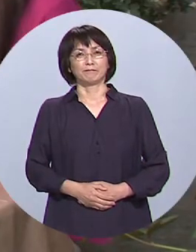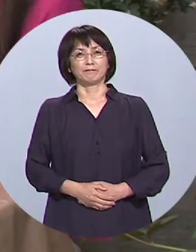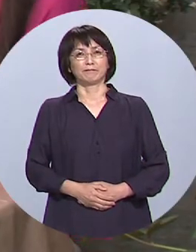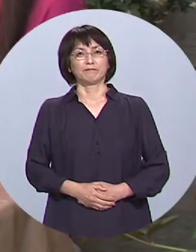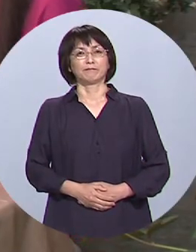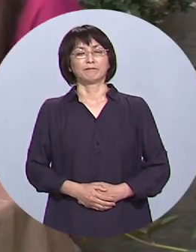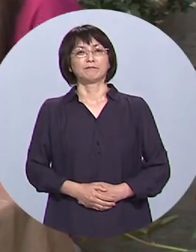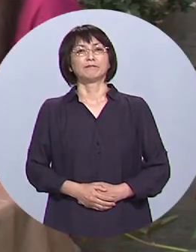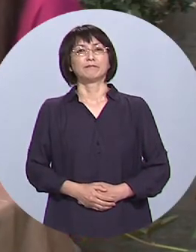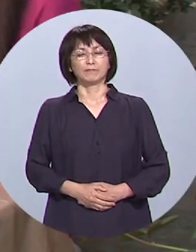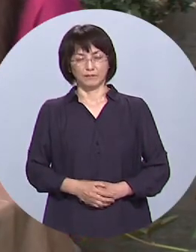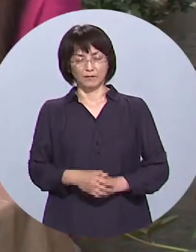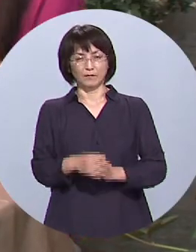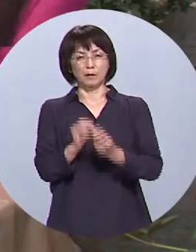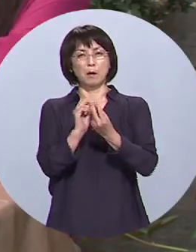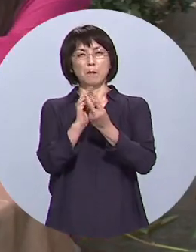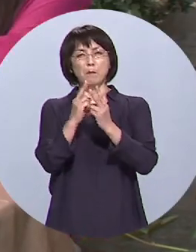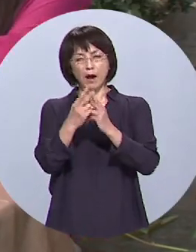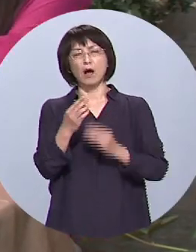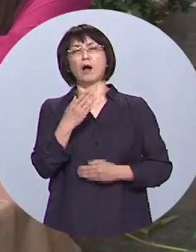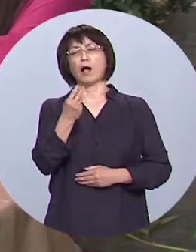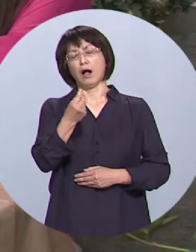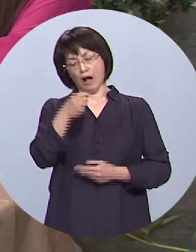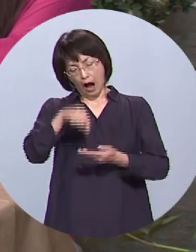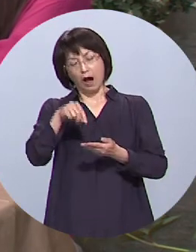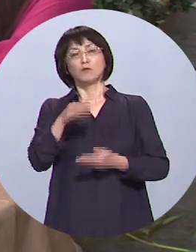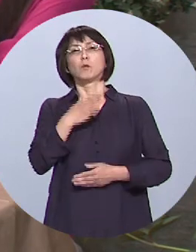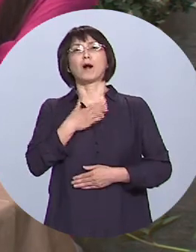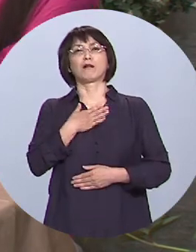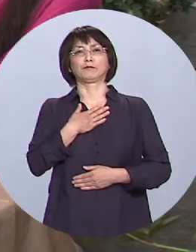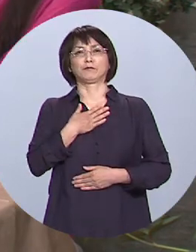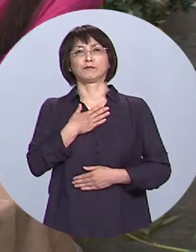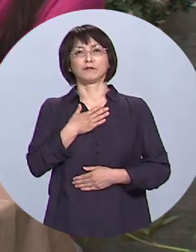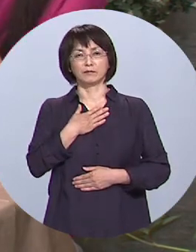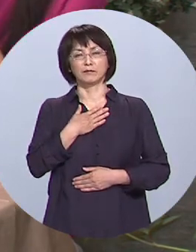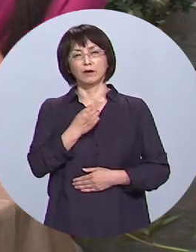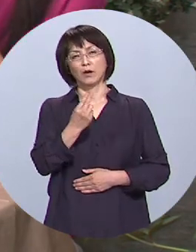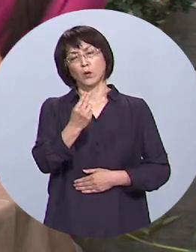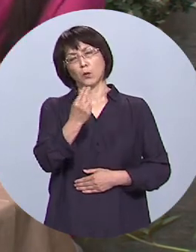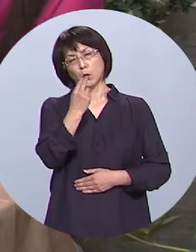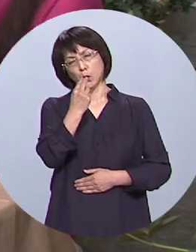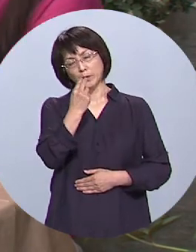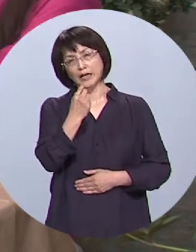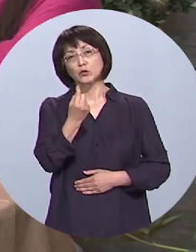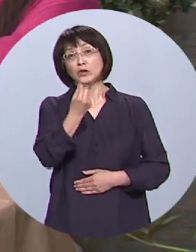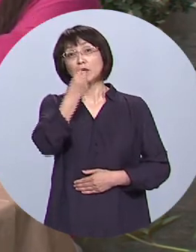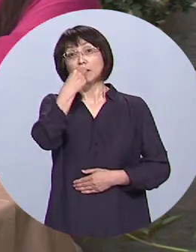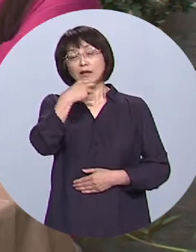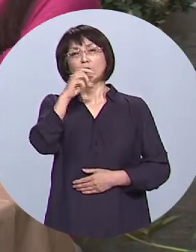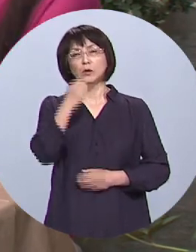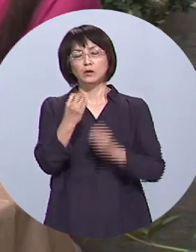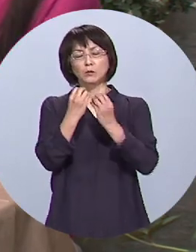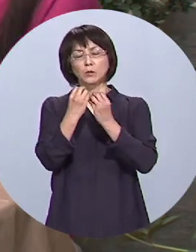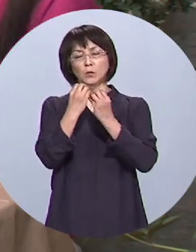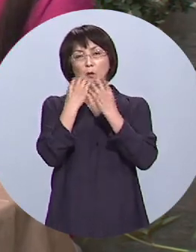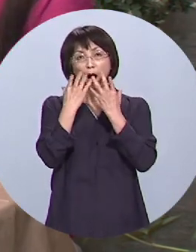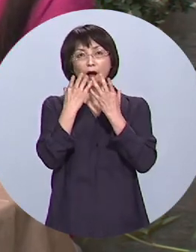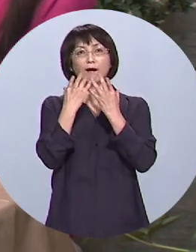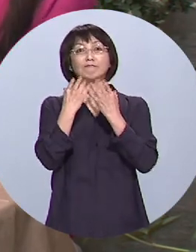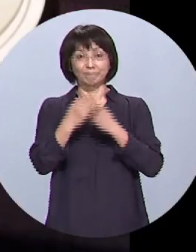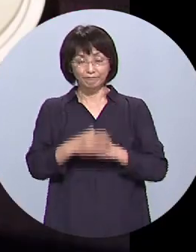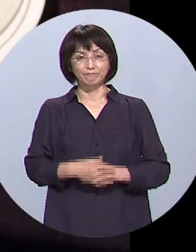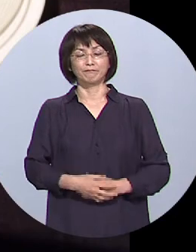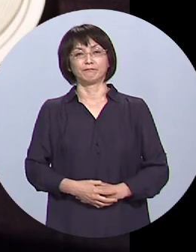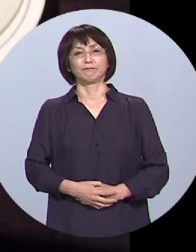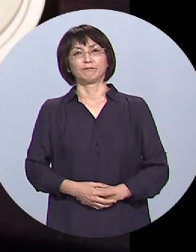ありがとうございます。 うん、バラ入ってますね。すごい美味しいです。 はい、ありがとうございます。 風味がやっぱり口に入れた時にブワッて広がり